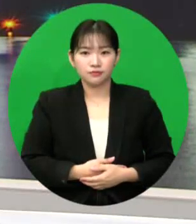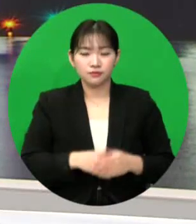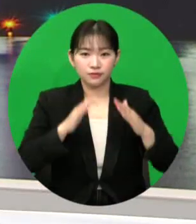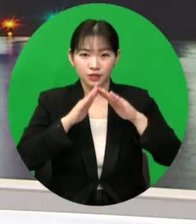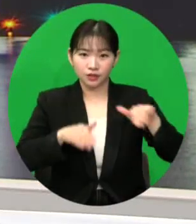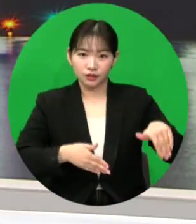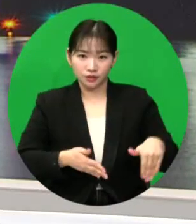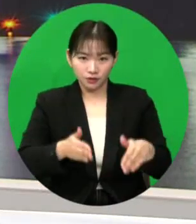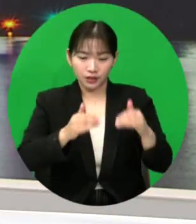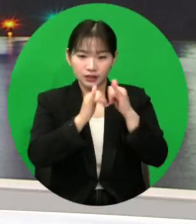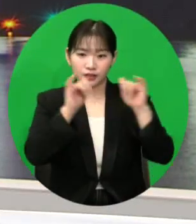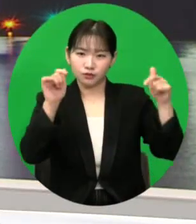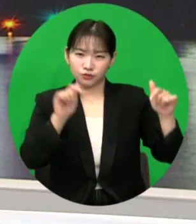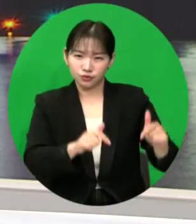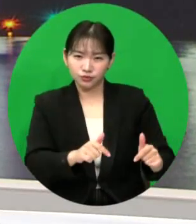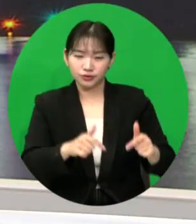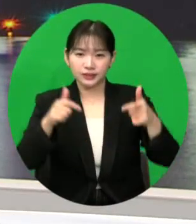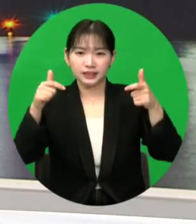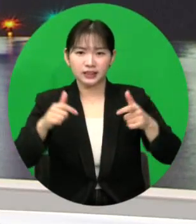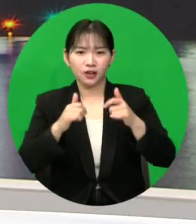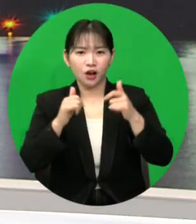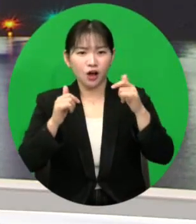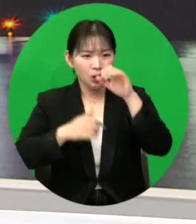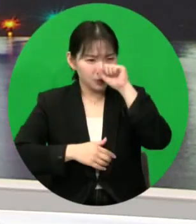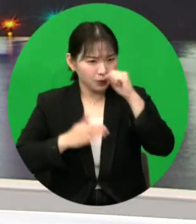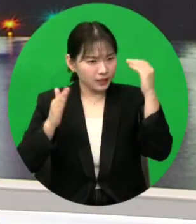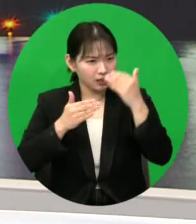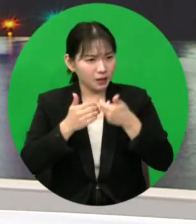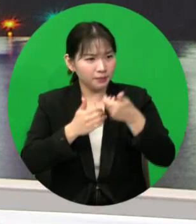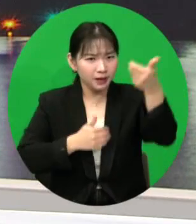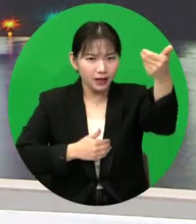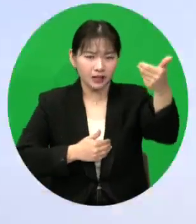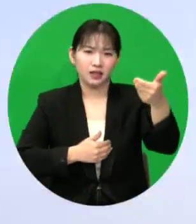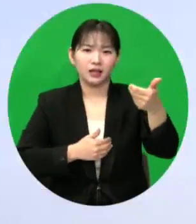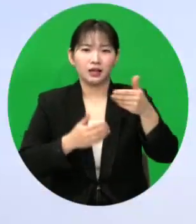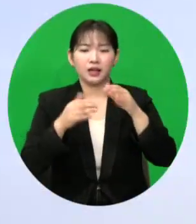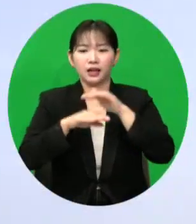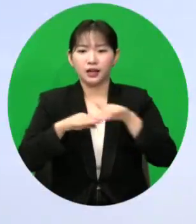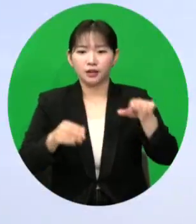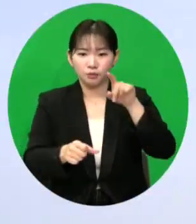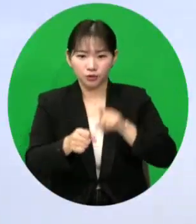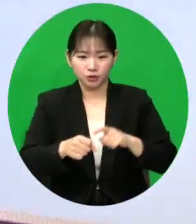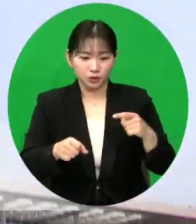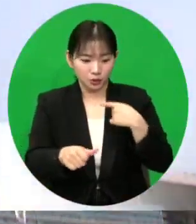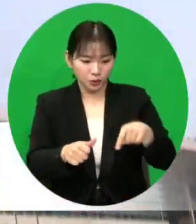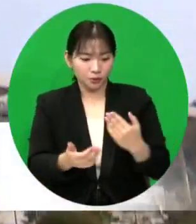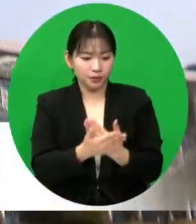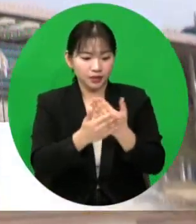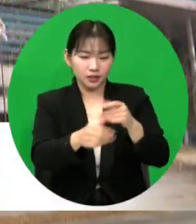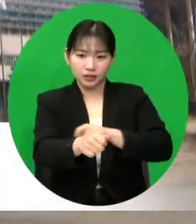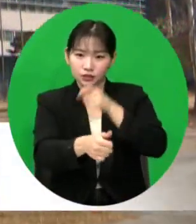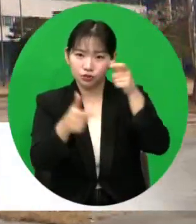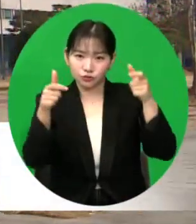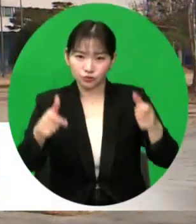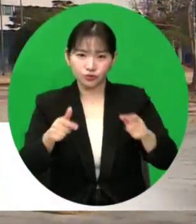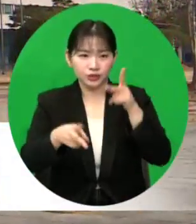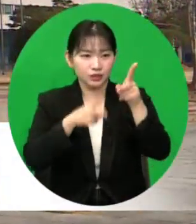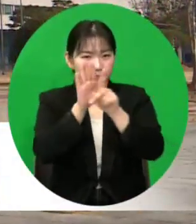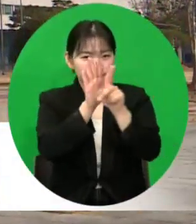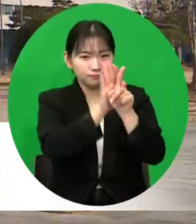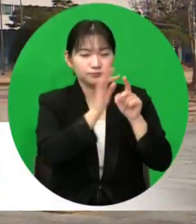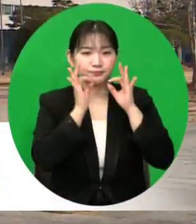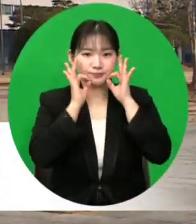전라남도가 인구 감소와 지역 인재 유출 등의 문제를 해소하기 위해 교육 발전 특구 사업 공무에 나서고